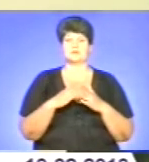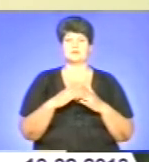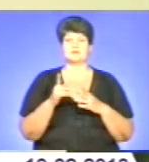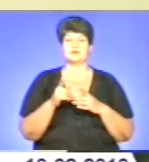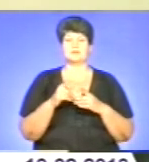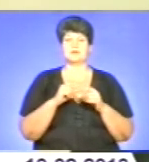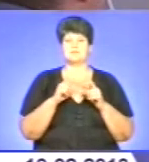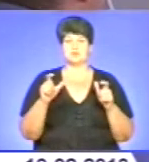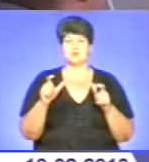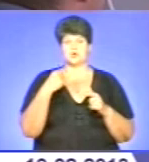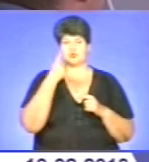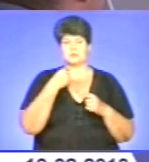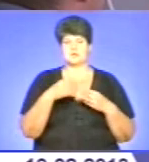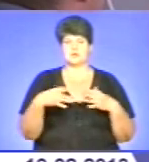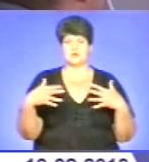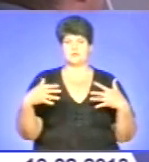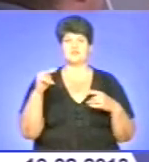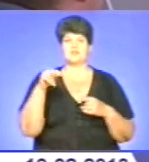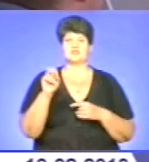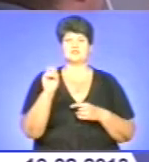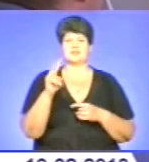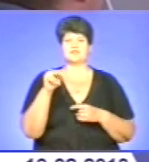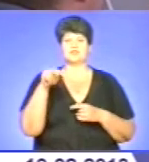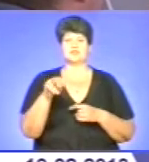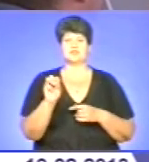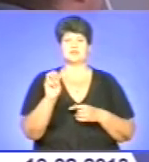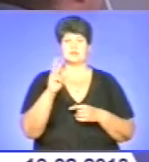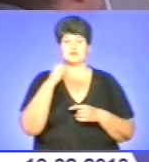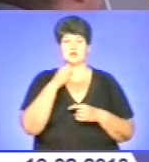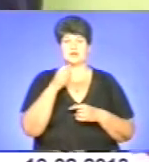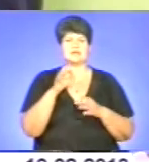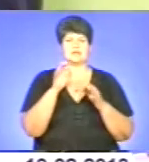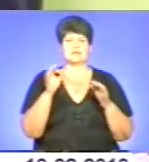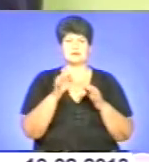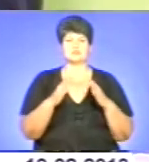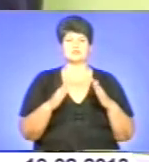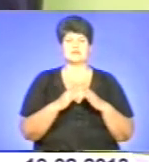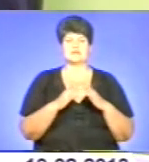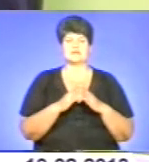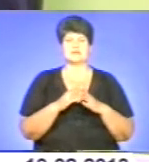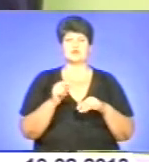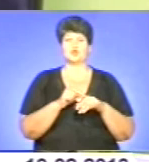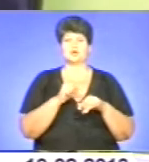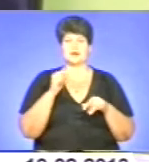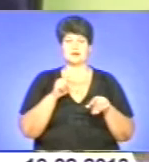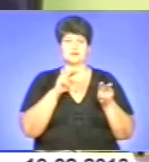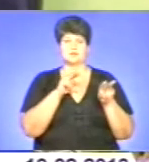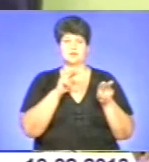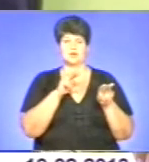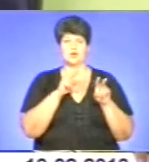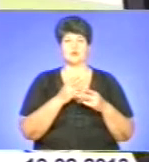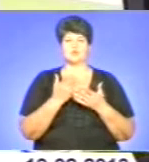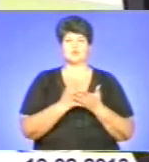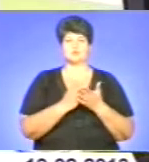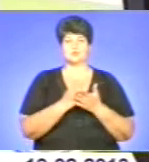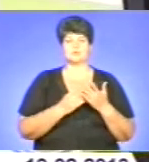особистим майном громадян у 2012-13 роках жодна із домівок за недоторканністю яких пельнує Державна служба